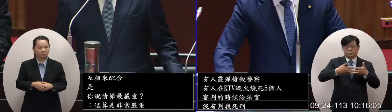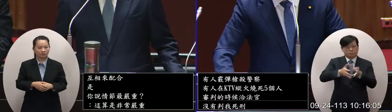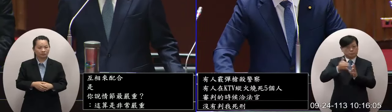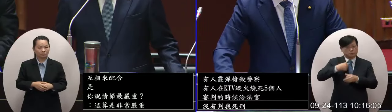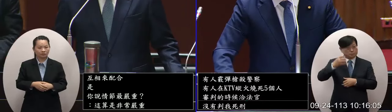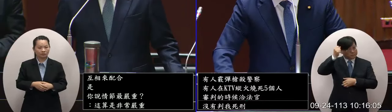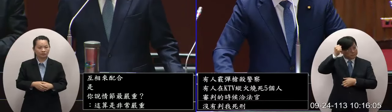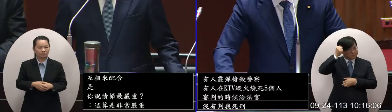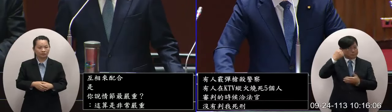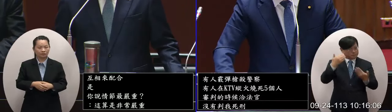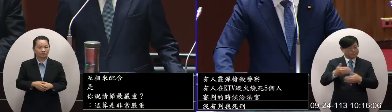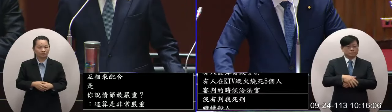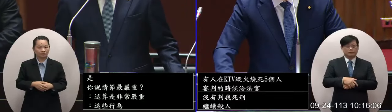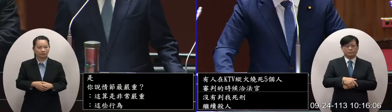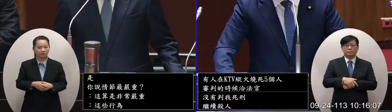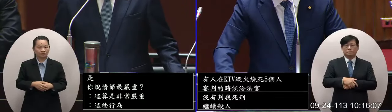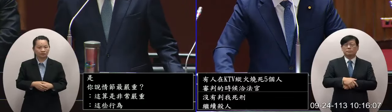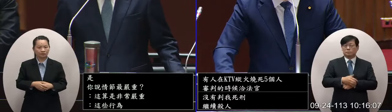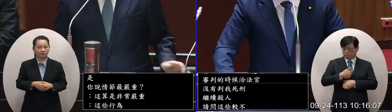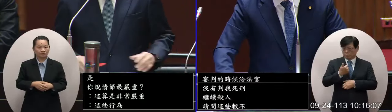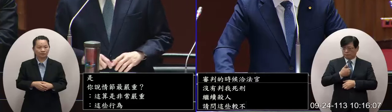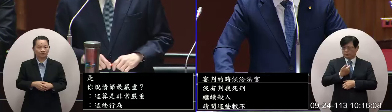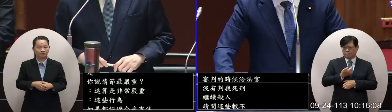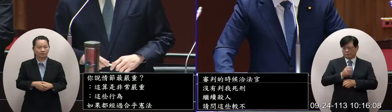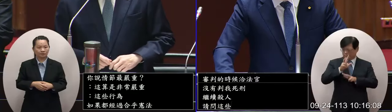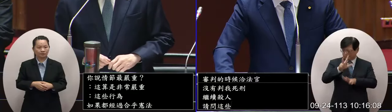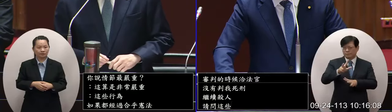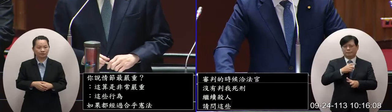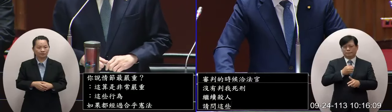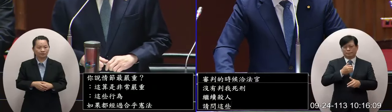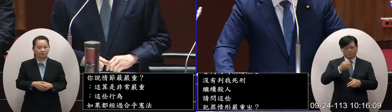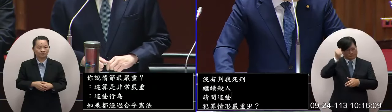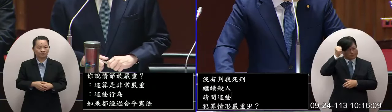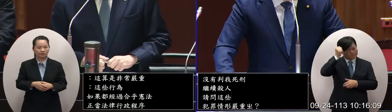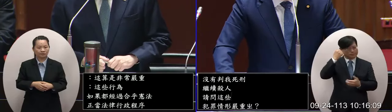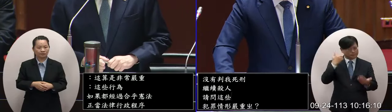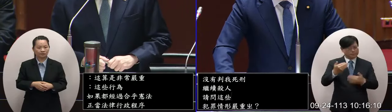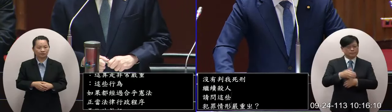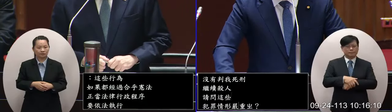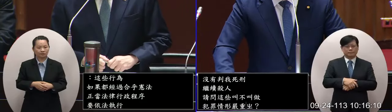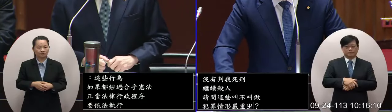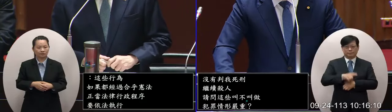心里，好不好？这个数字我真的是很诚恳，请牢牢记在心里。